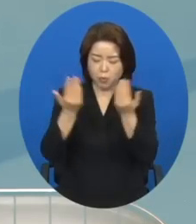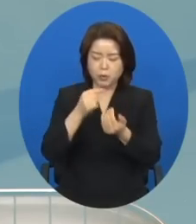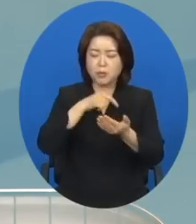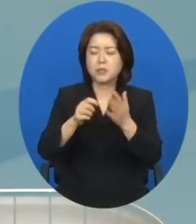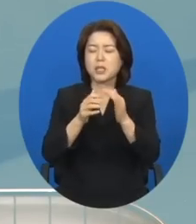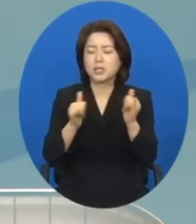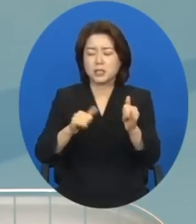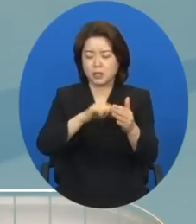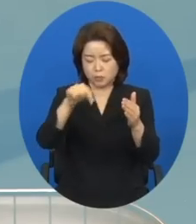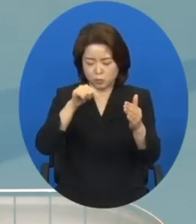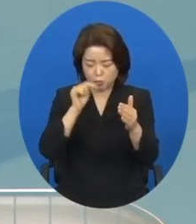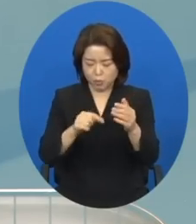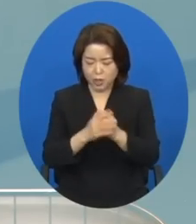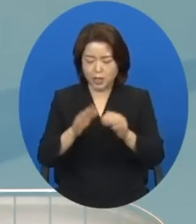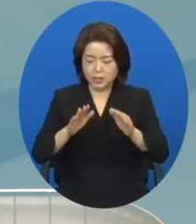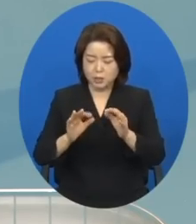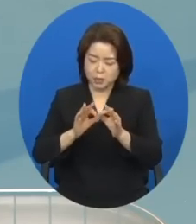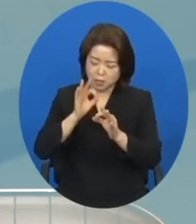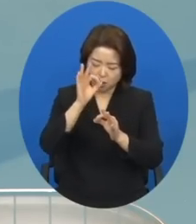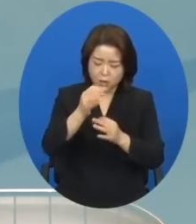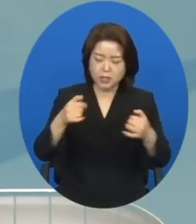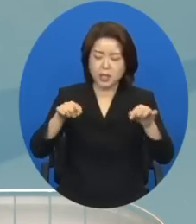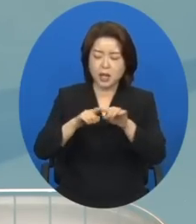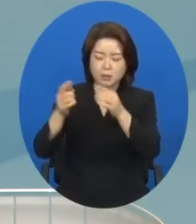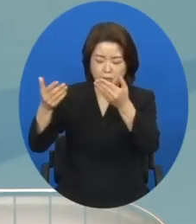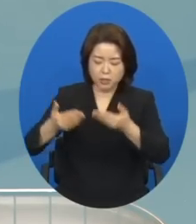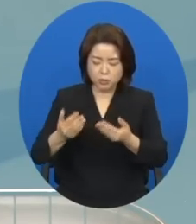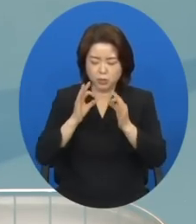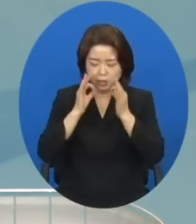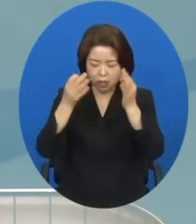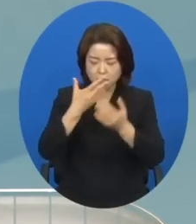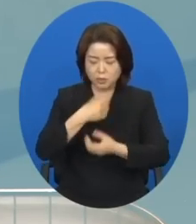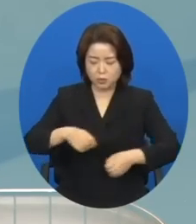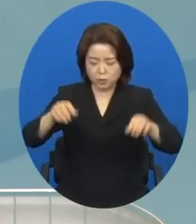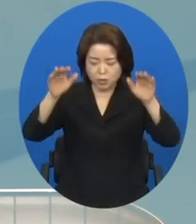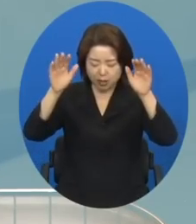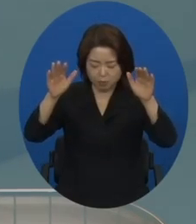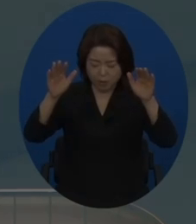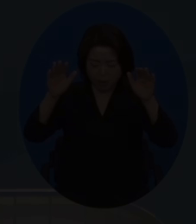이제부터 영원토록 함께 하시기를 간절히 축원하옵나이다. 아멘.